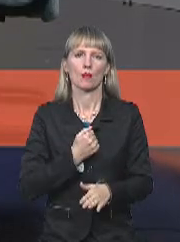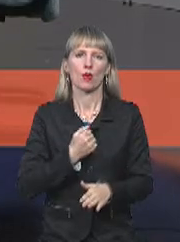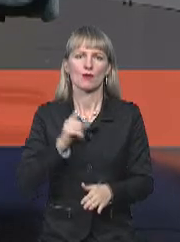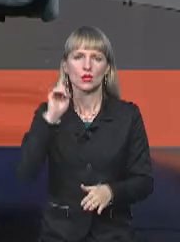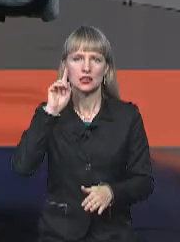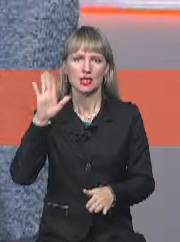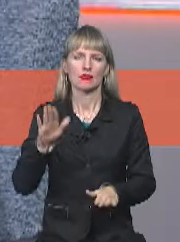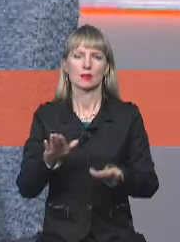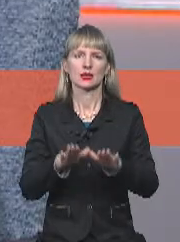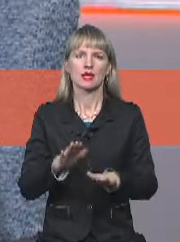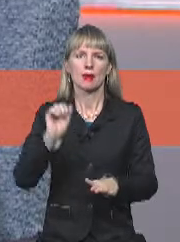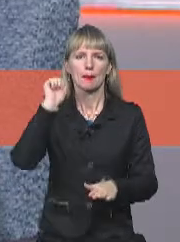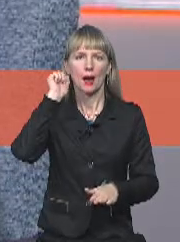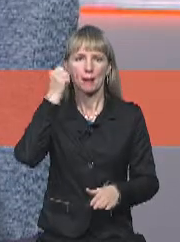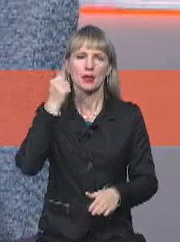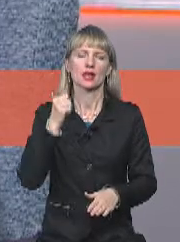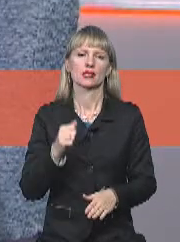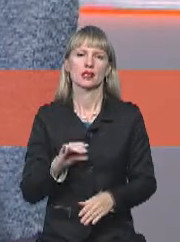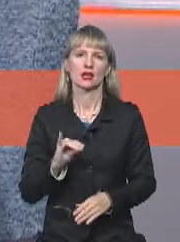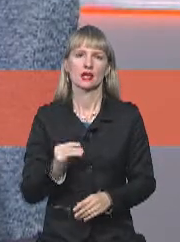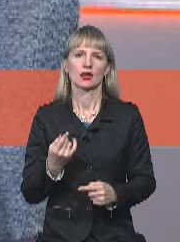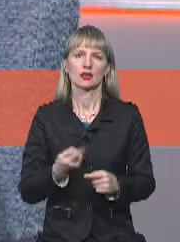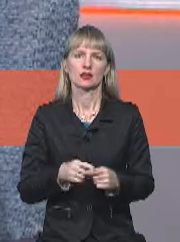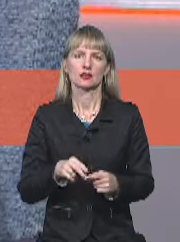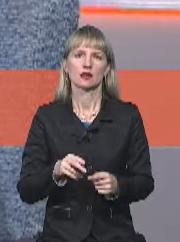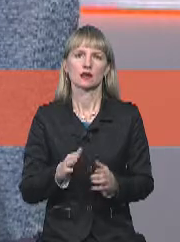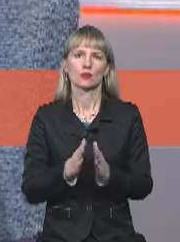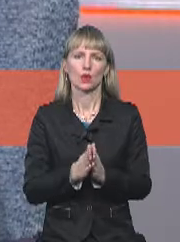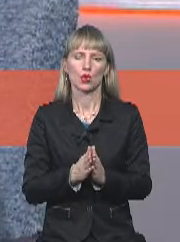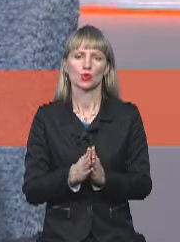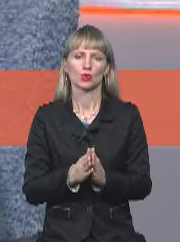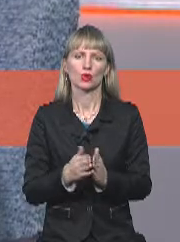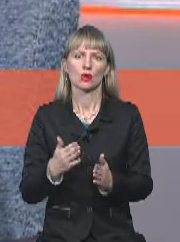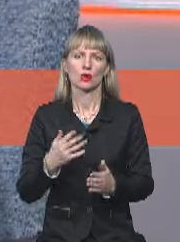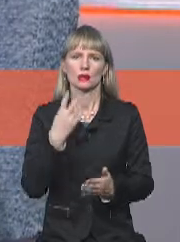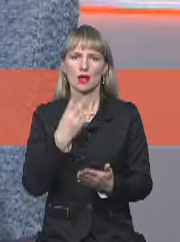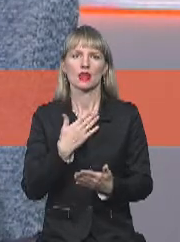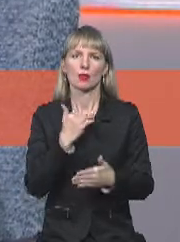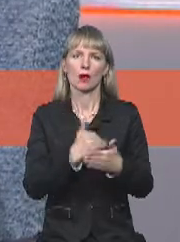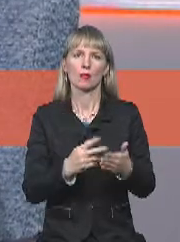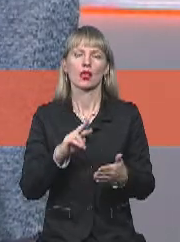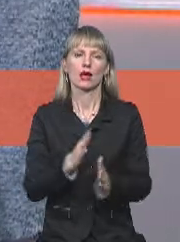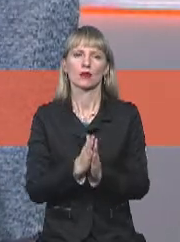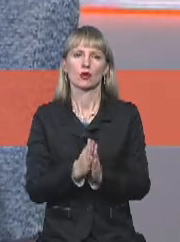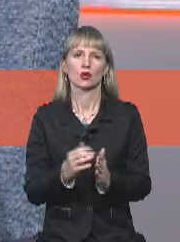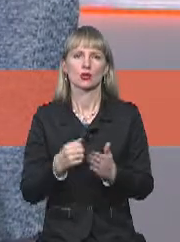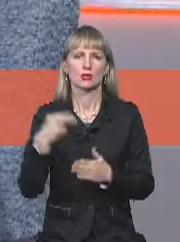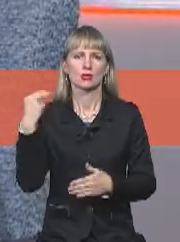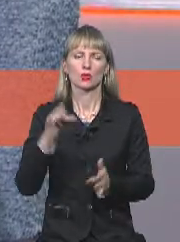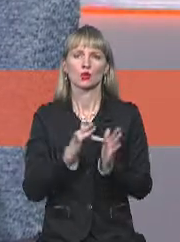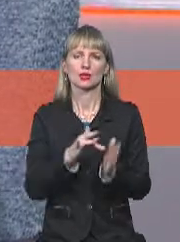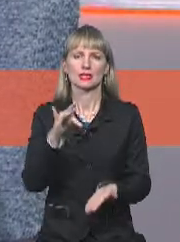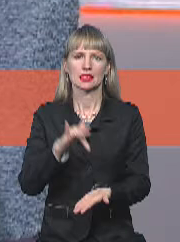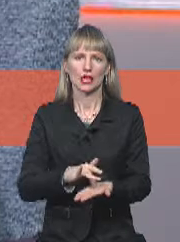слави, місцями пам'яті. І от теж прошу розцінювати нашу програму як звернення до Запорізького